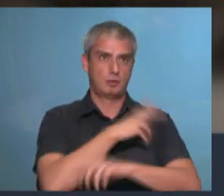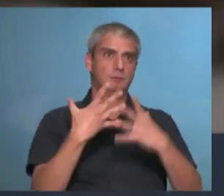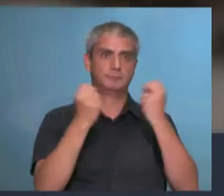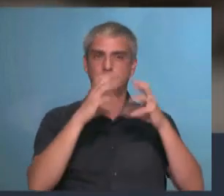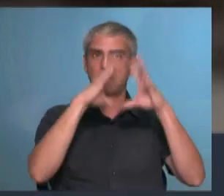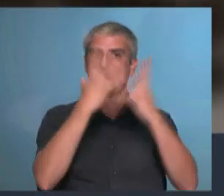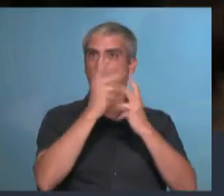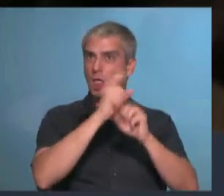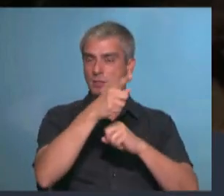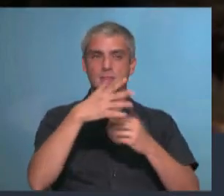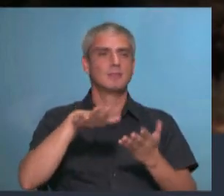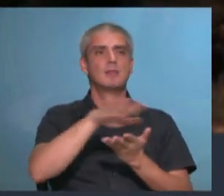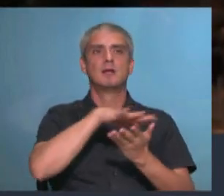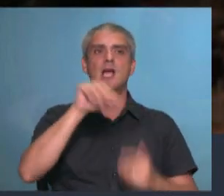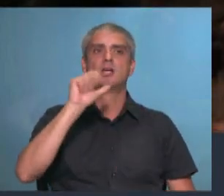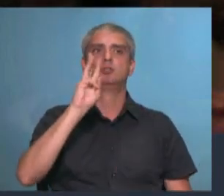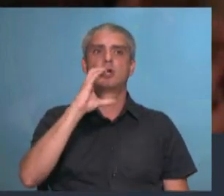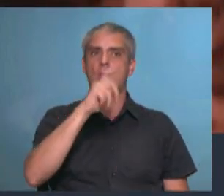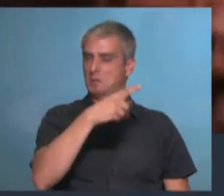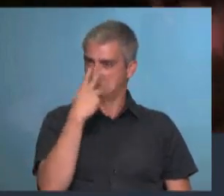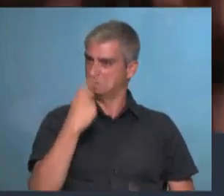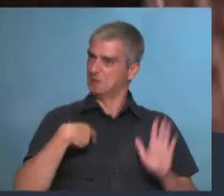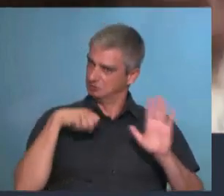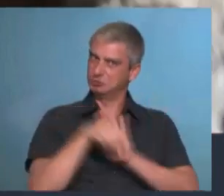במועצה האזורית אשכול.